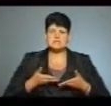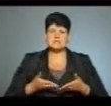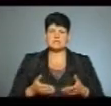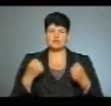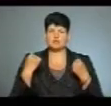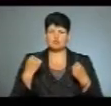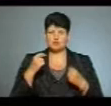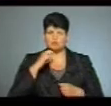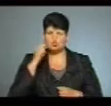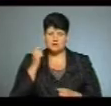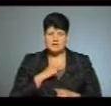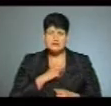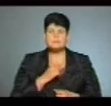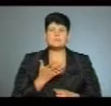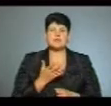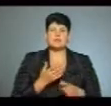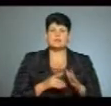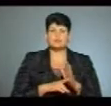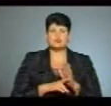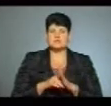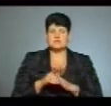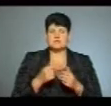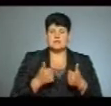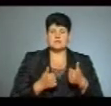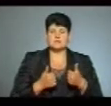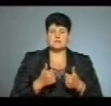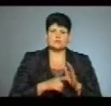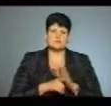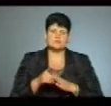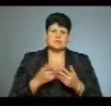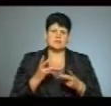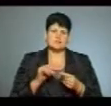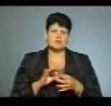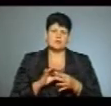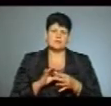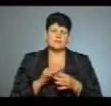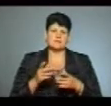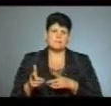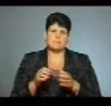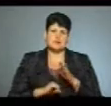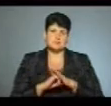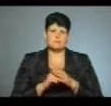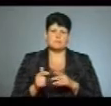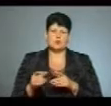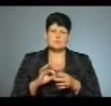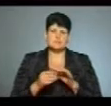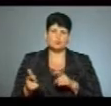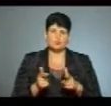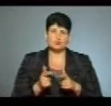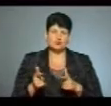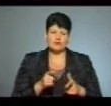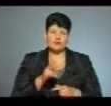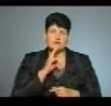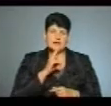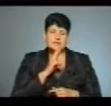Малищик. Нагадаю, чемпіонат розпочався на навчально-спортивній базі олімпійської підготовки в Кременці 1 серпня. Тоді тернопільську команду на